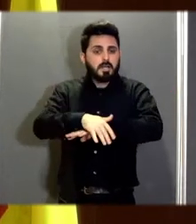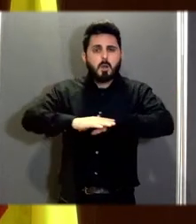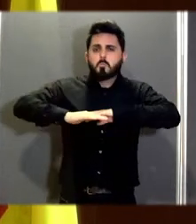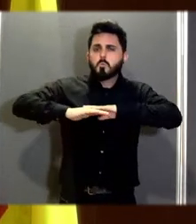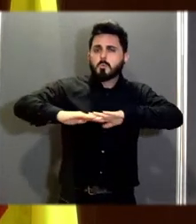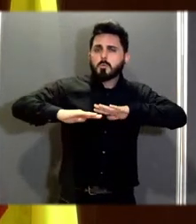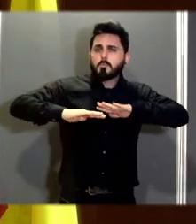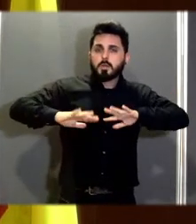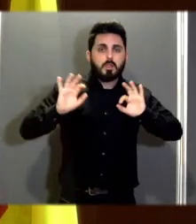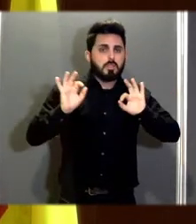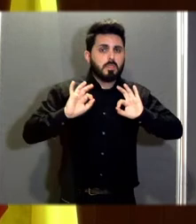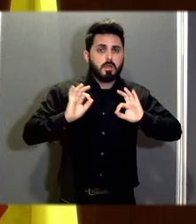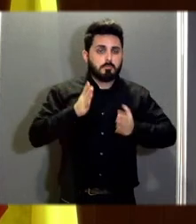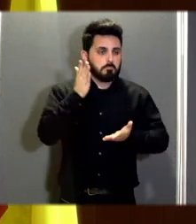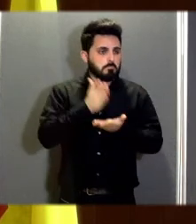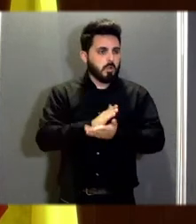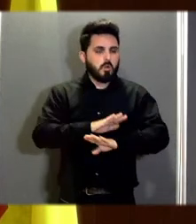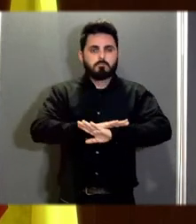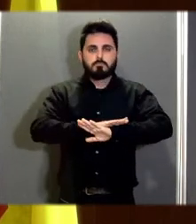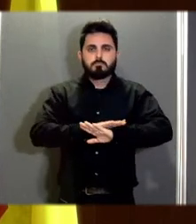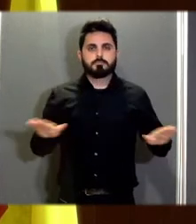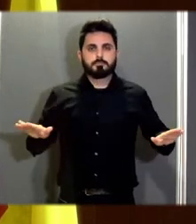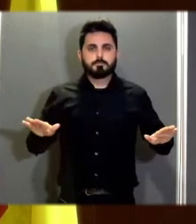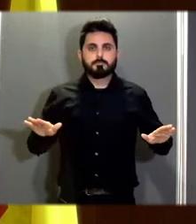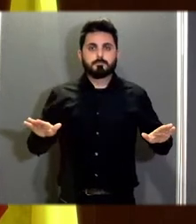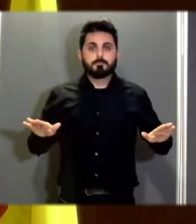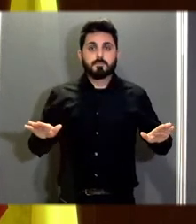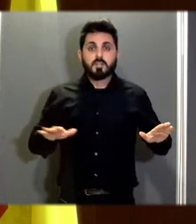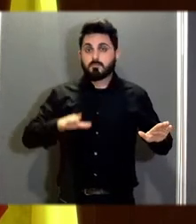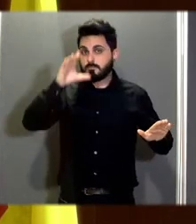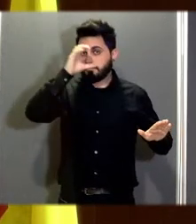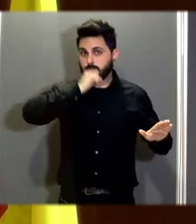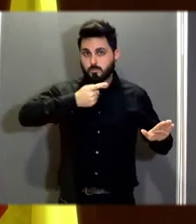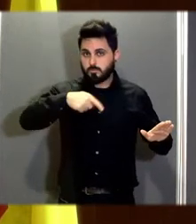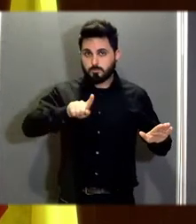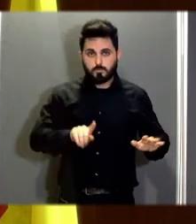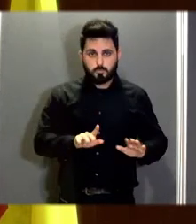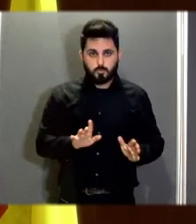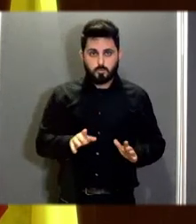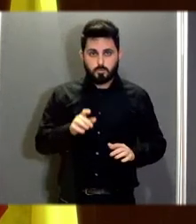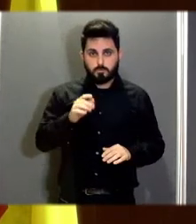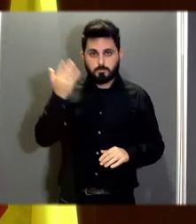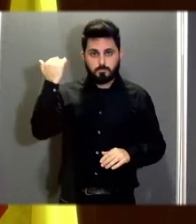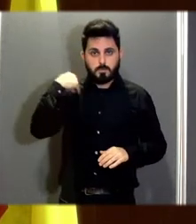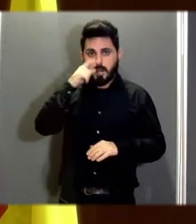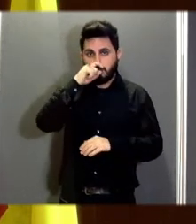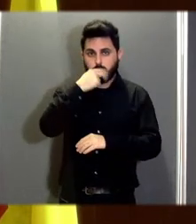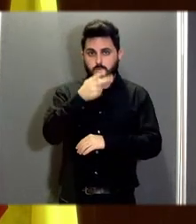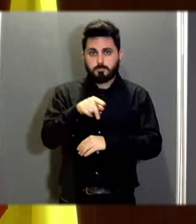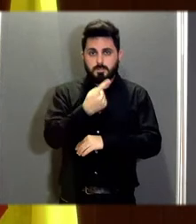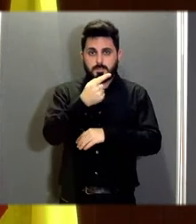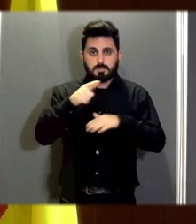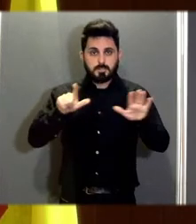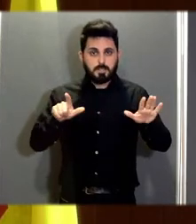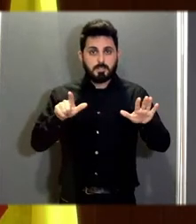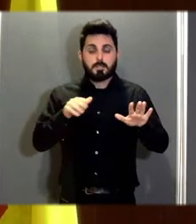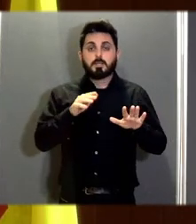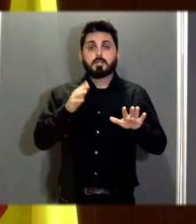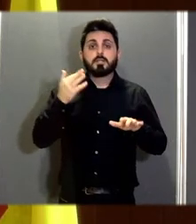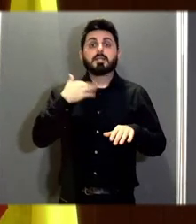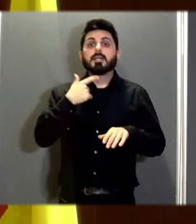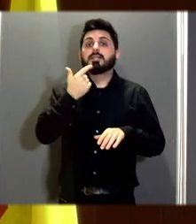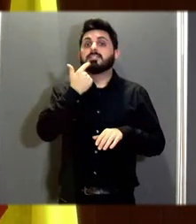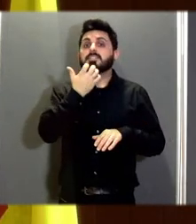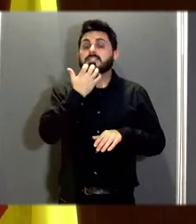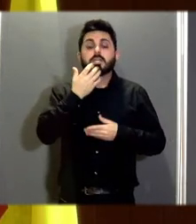massiva. Per tant, el 2017, un error va estar en el marc mental que ens deia que si actuàvem democràticament